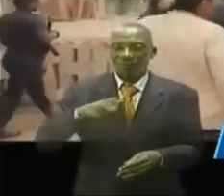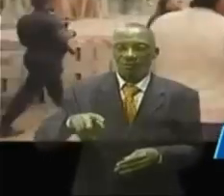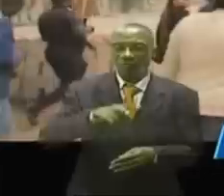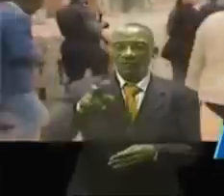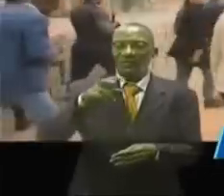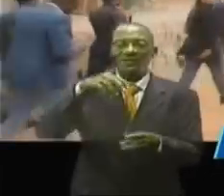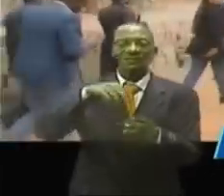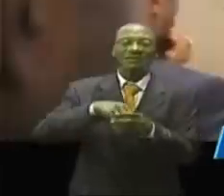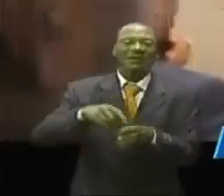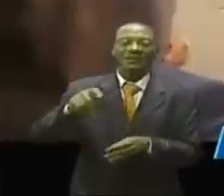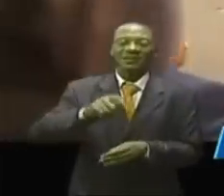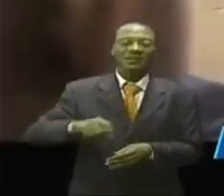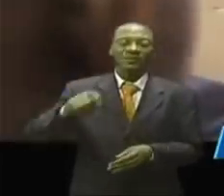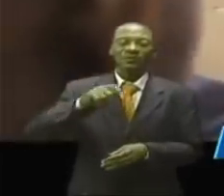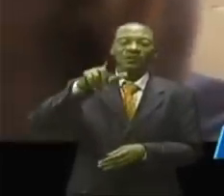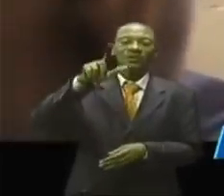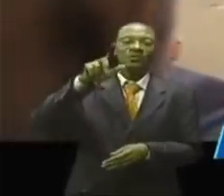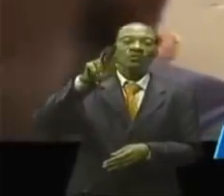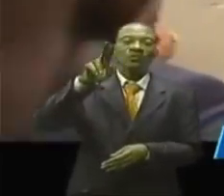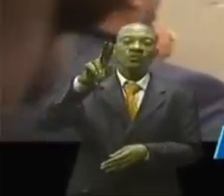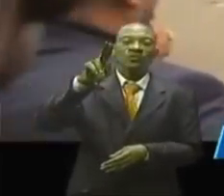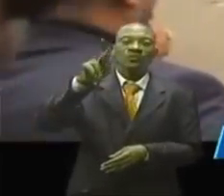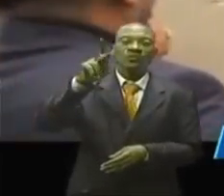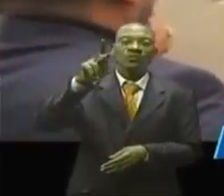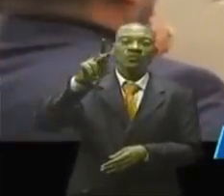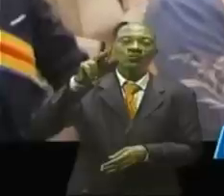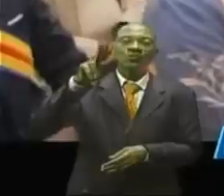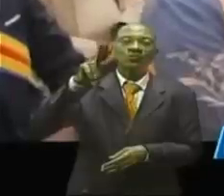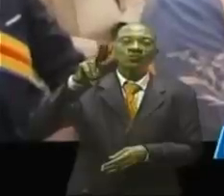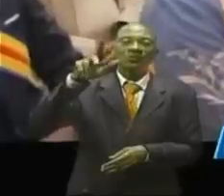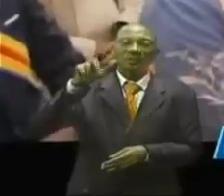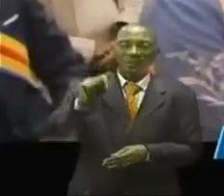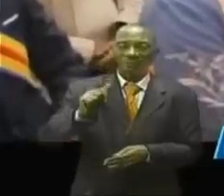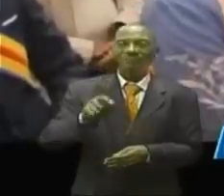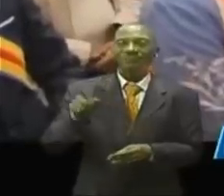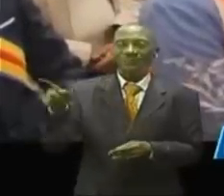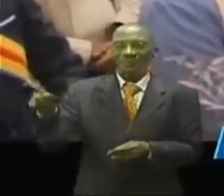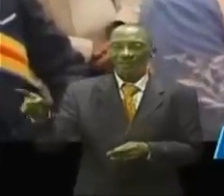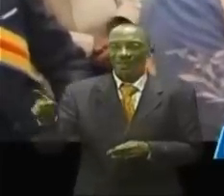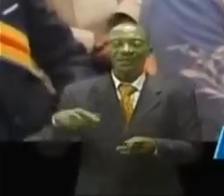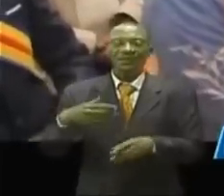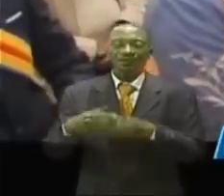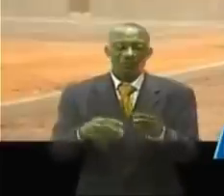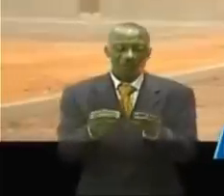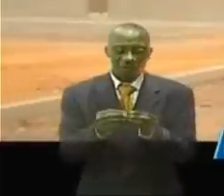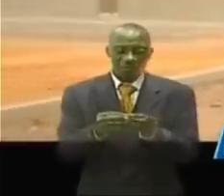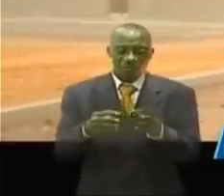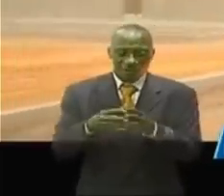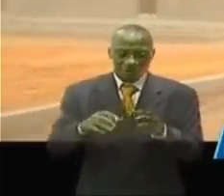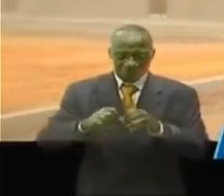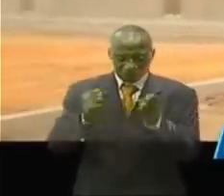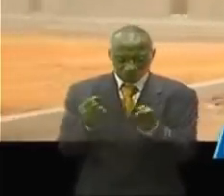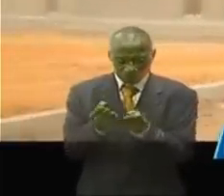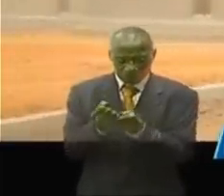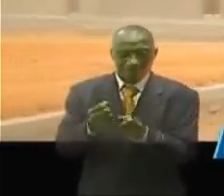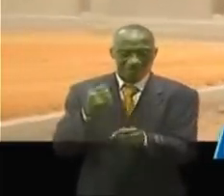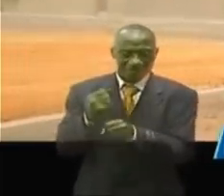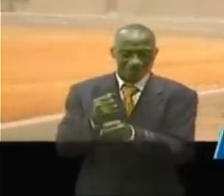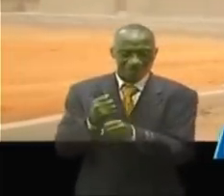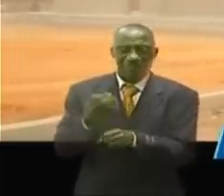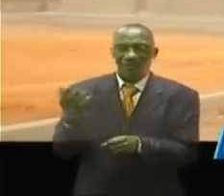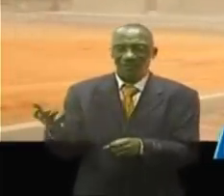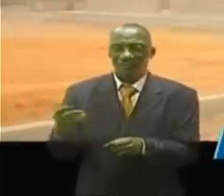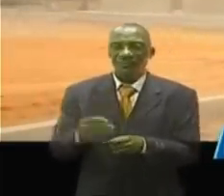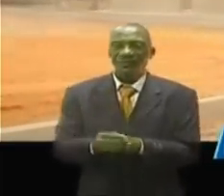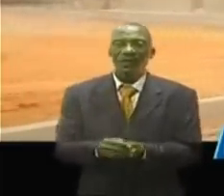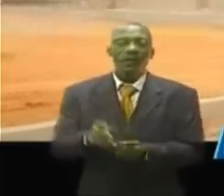faveur des États fragiles a recruté les entreprises locales qui ont donné du travail aux jeunes. L'EP1 Lukula attend